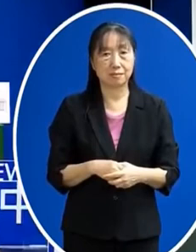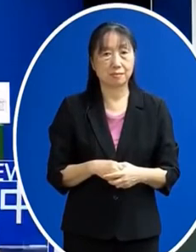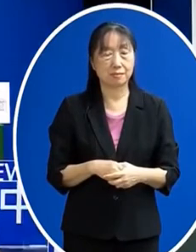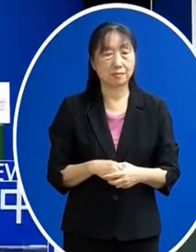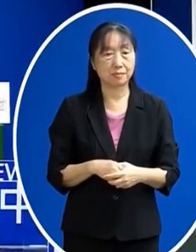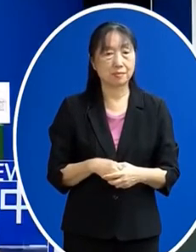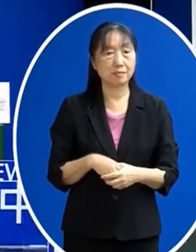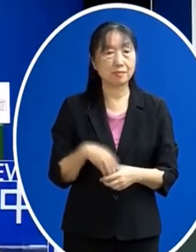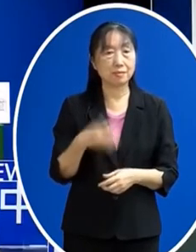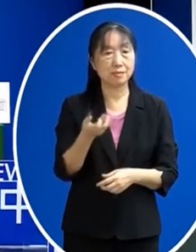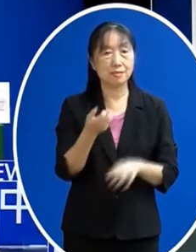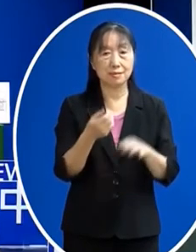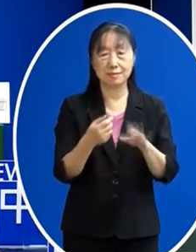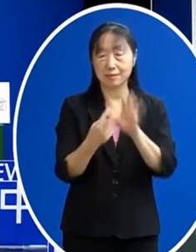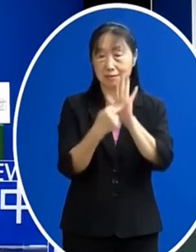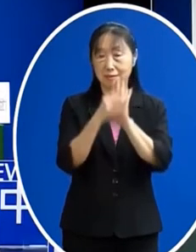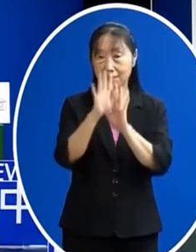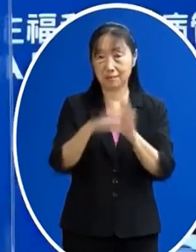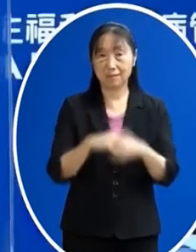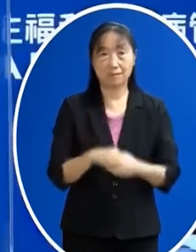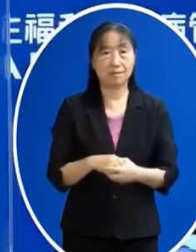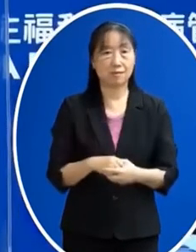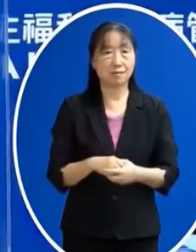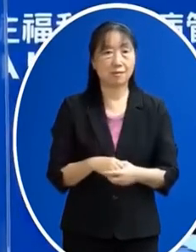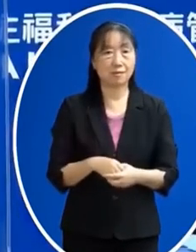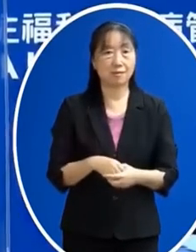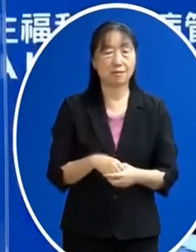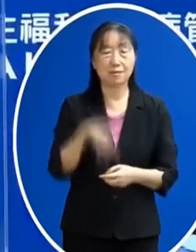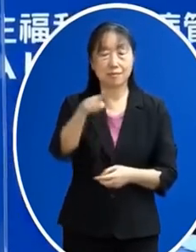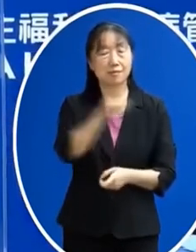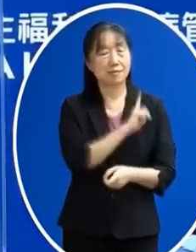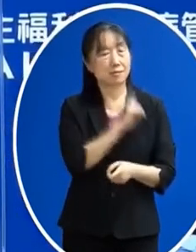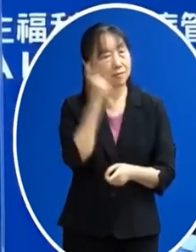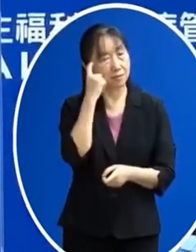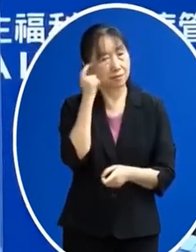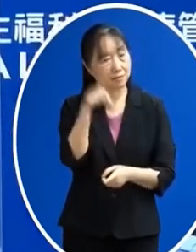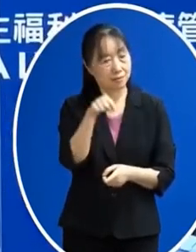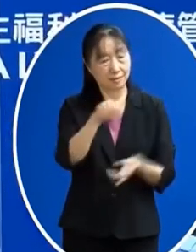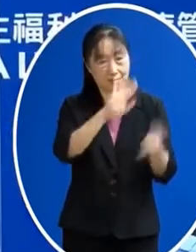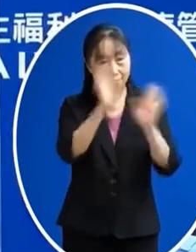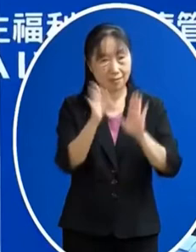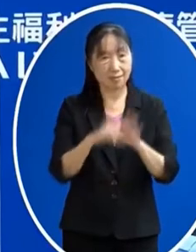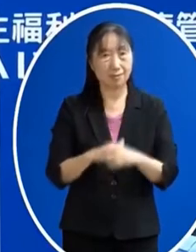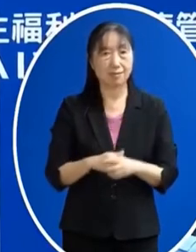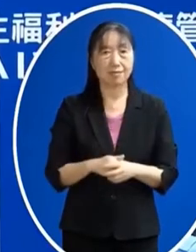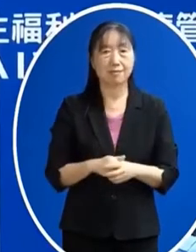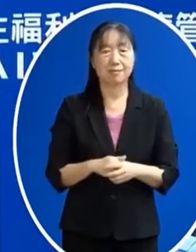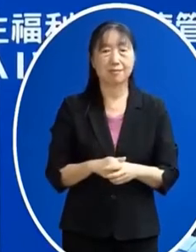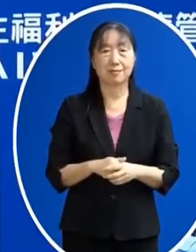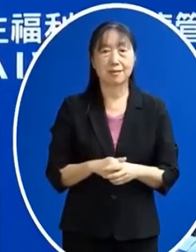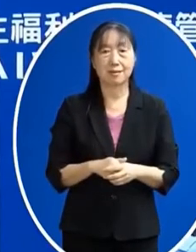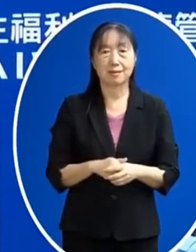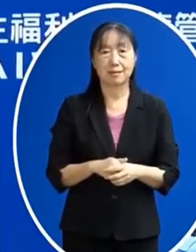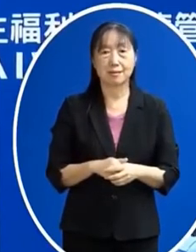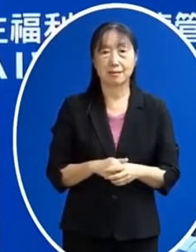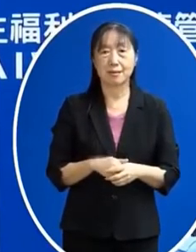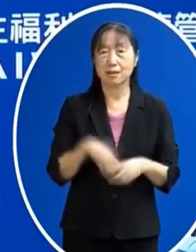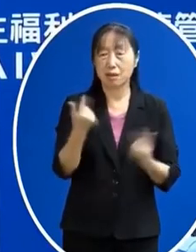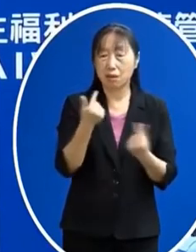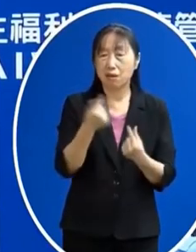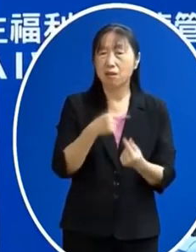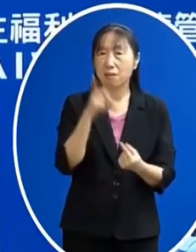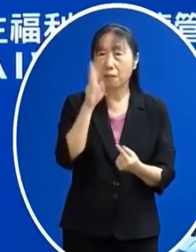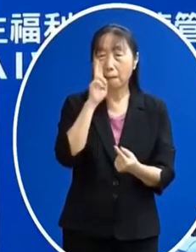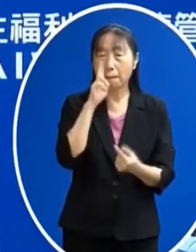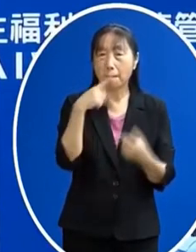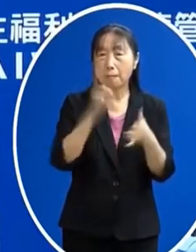跟大家也报告哈，其实大家也许可以回想一下几次这样的一个情况，其实这情况想起来好像很简单，